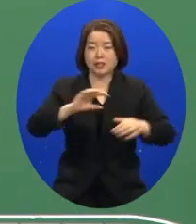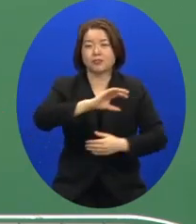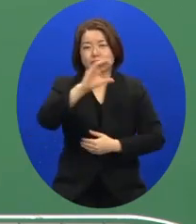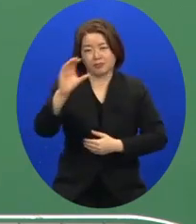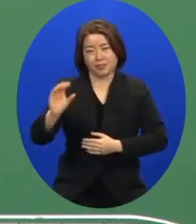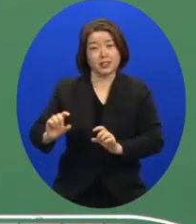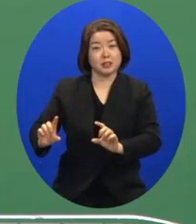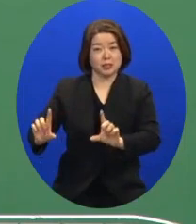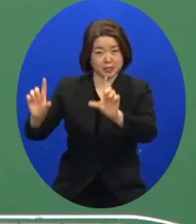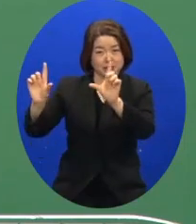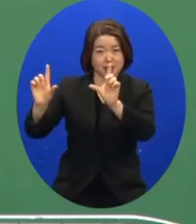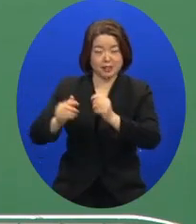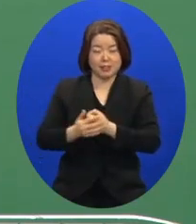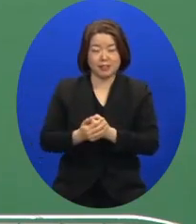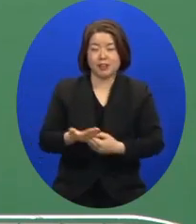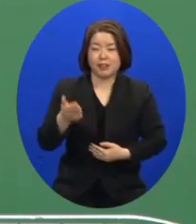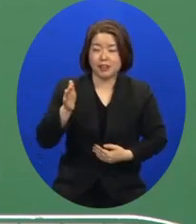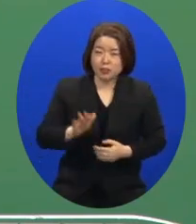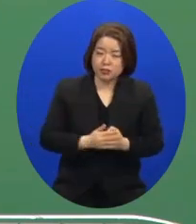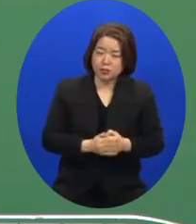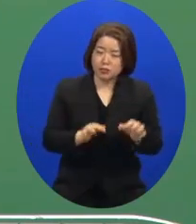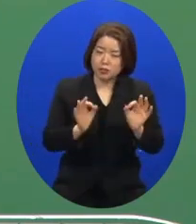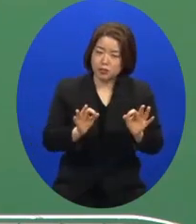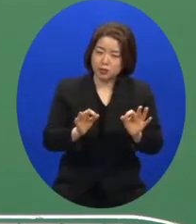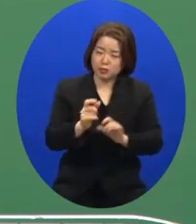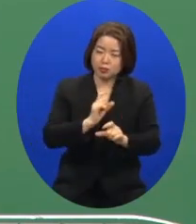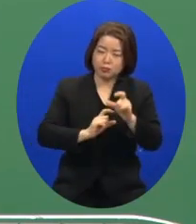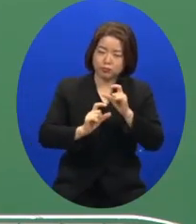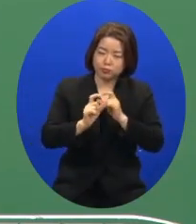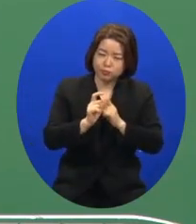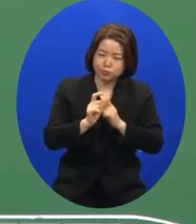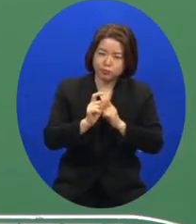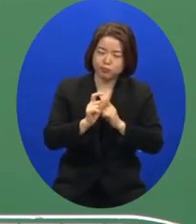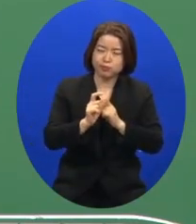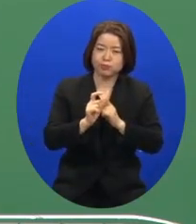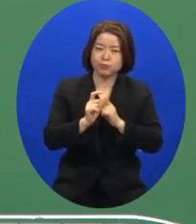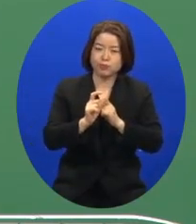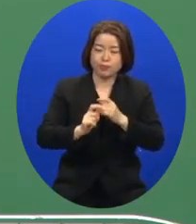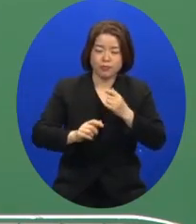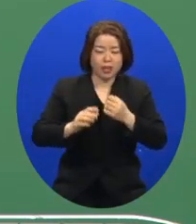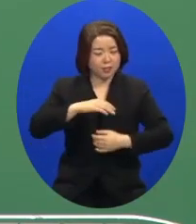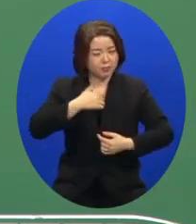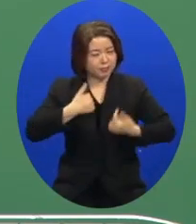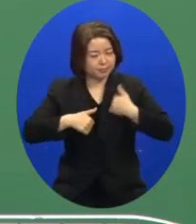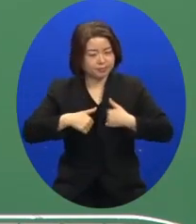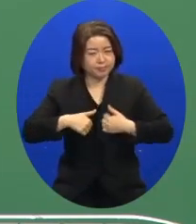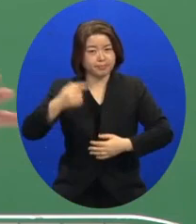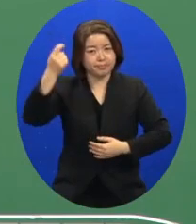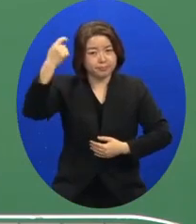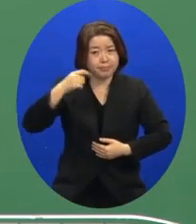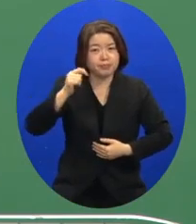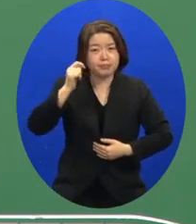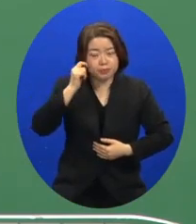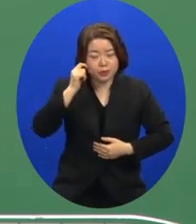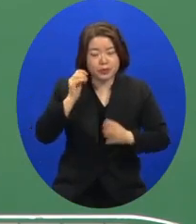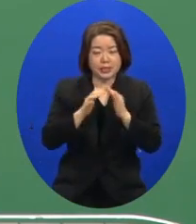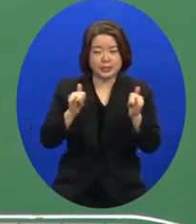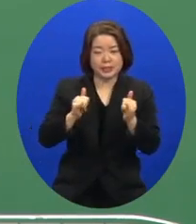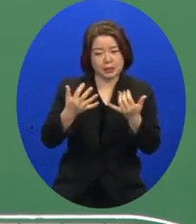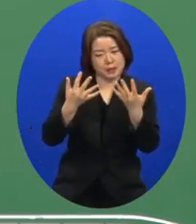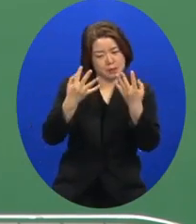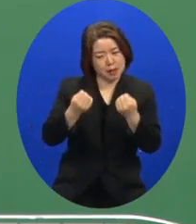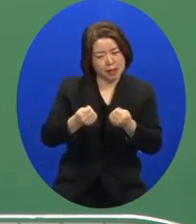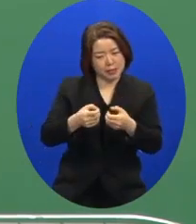했었습니다. 그런데 이제는 점점점 성탄절의 기쁨을 느끼지 못하는 성도들이 상당히